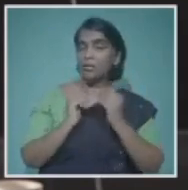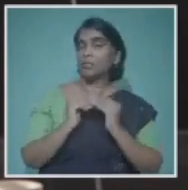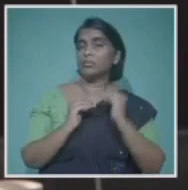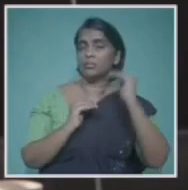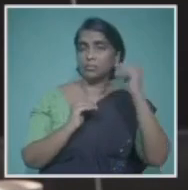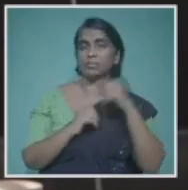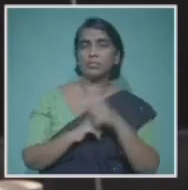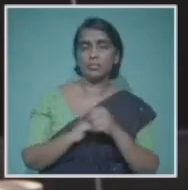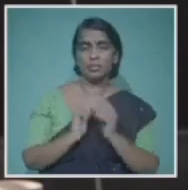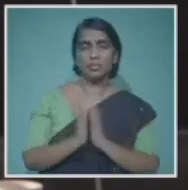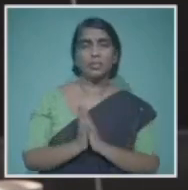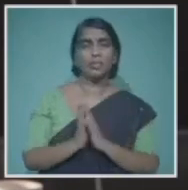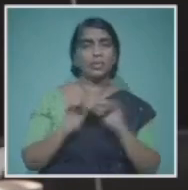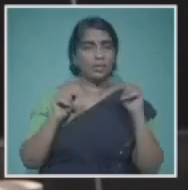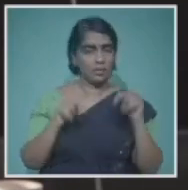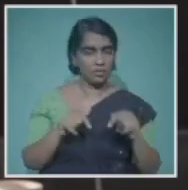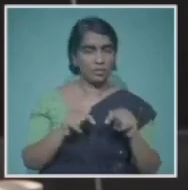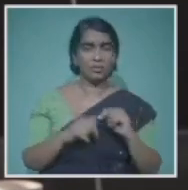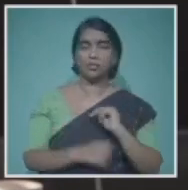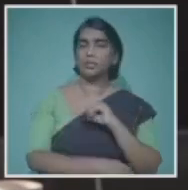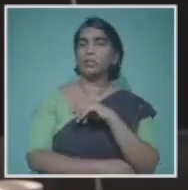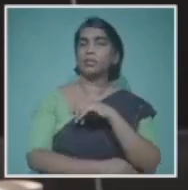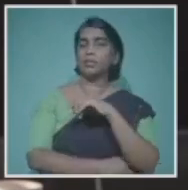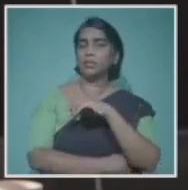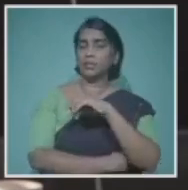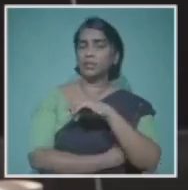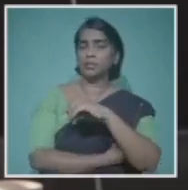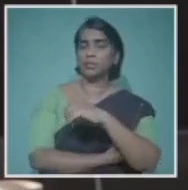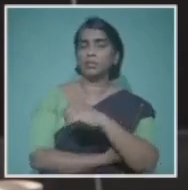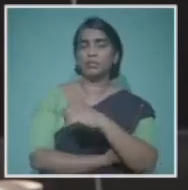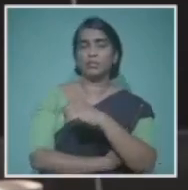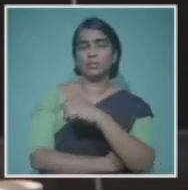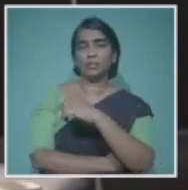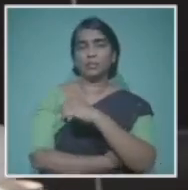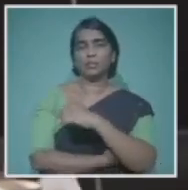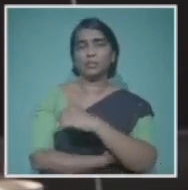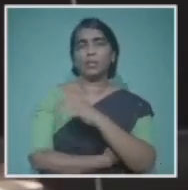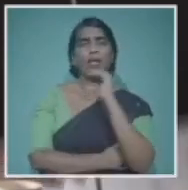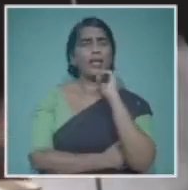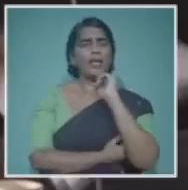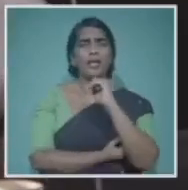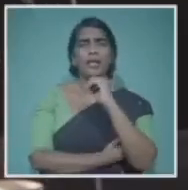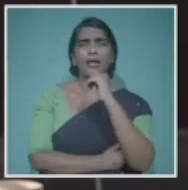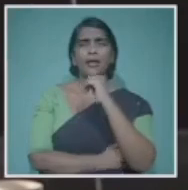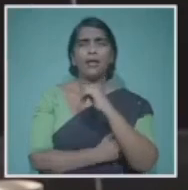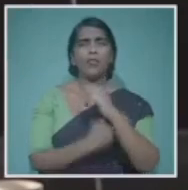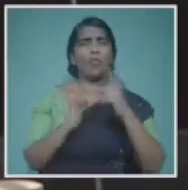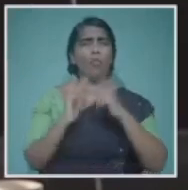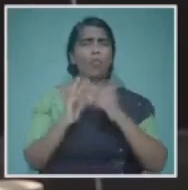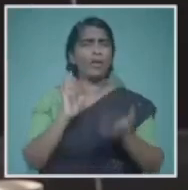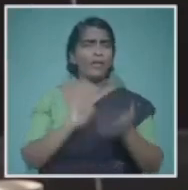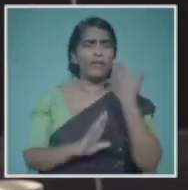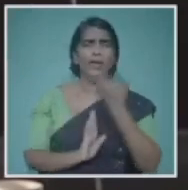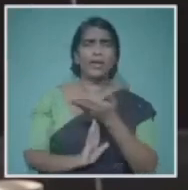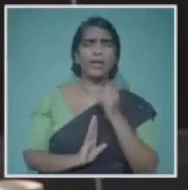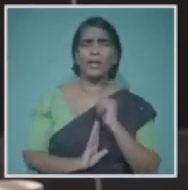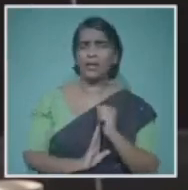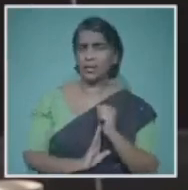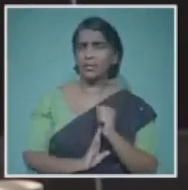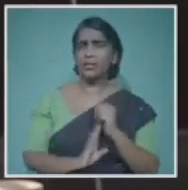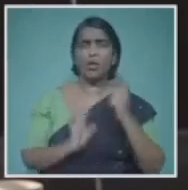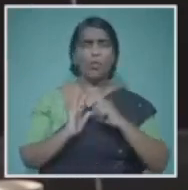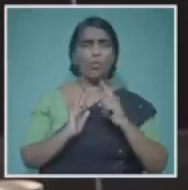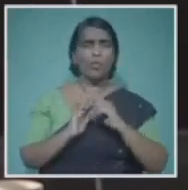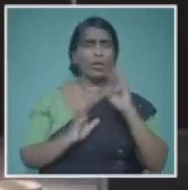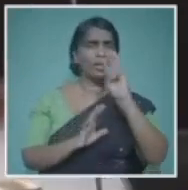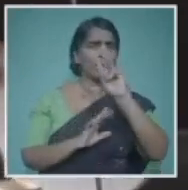වෙනවා. දැන් මෙතන තියෙන ගැටලුව තමයි ඇයි මේ පොලිය මෙච්චර වැඩි? ඇයි